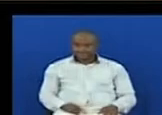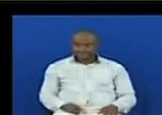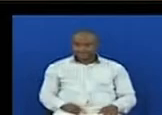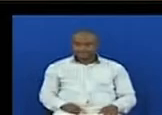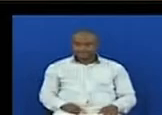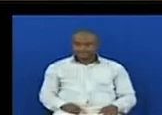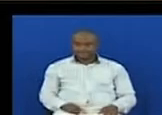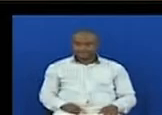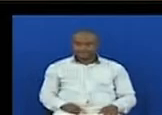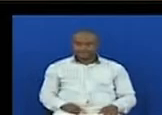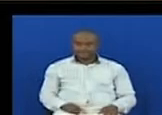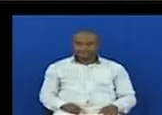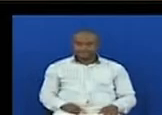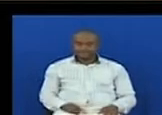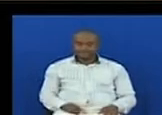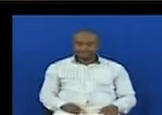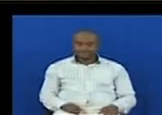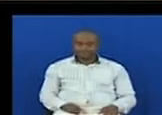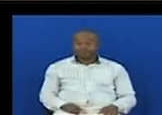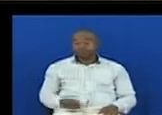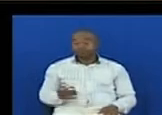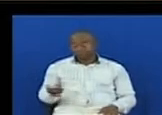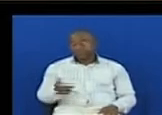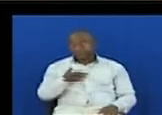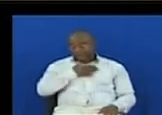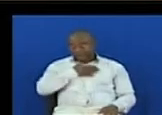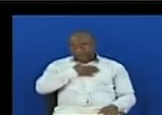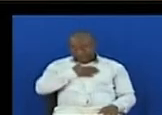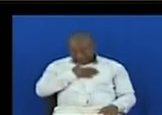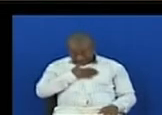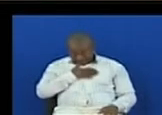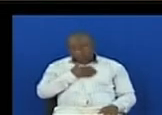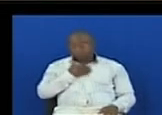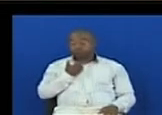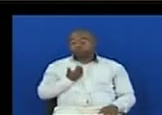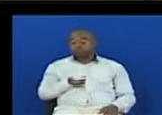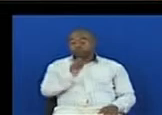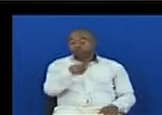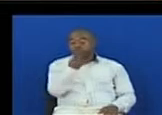tunaendeleaje. Ningependa mchangiaji wa kwanza awe Mheshimiwa Riziki